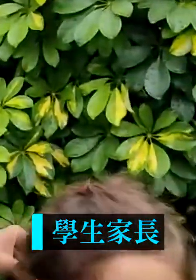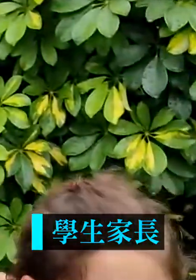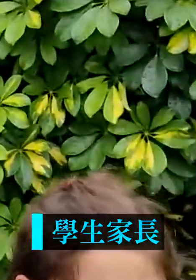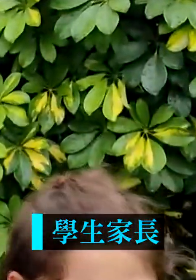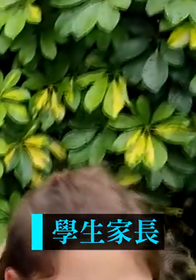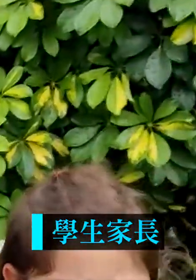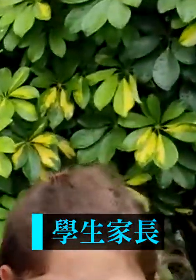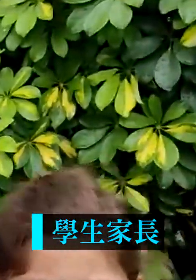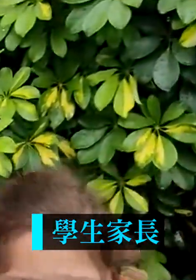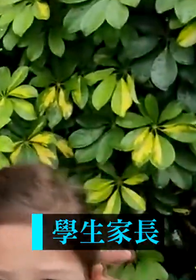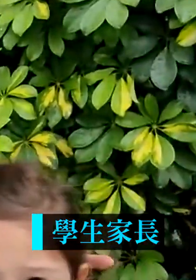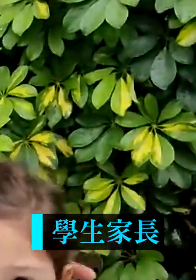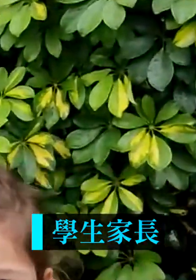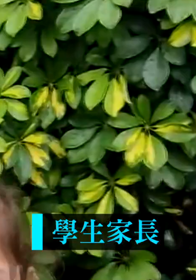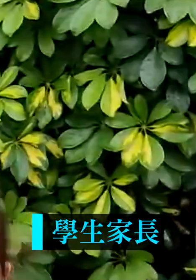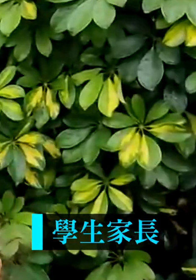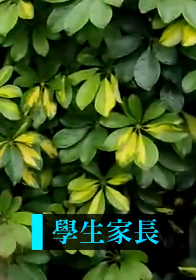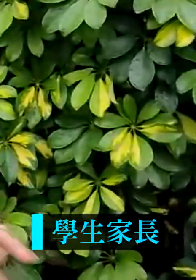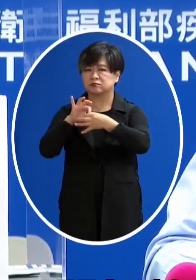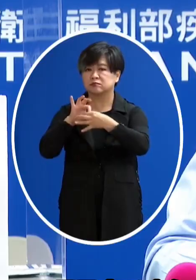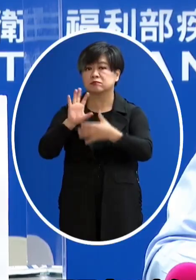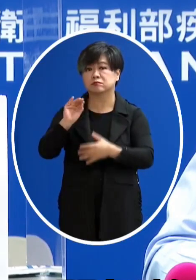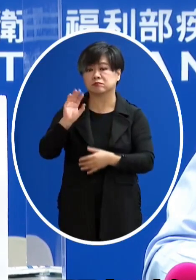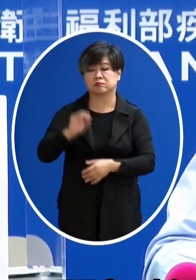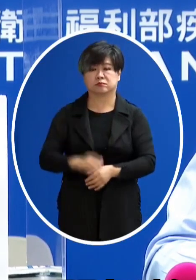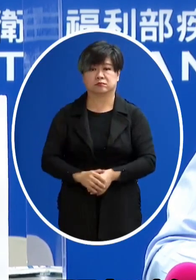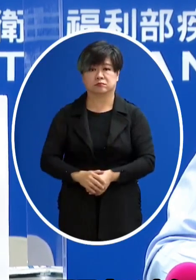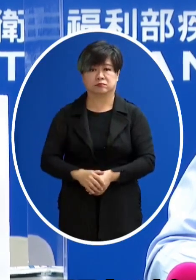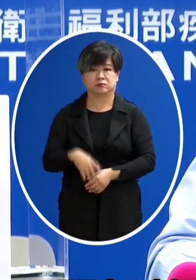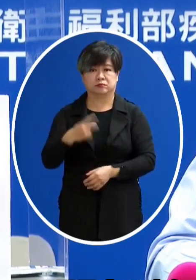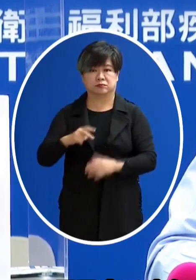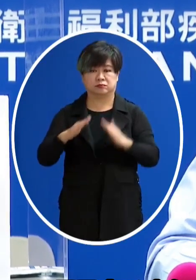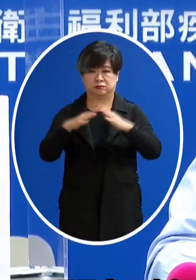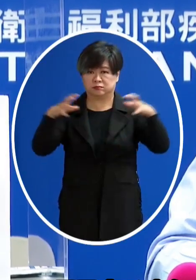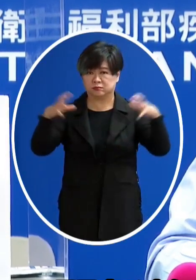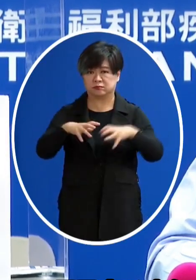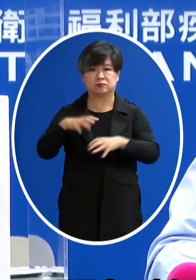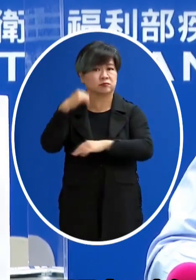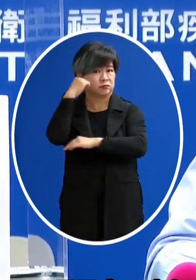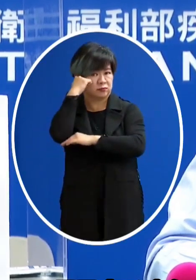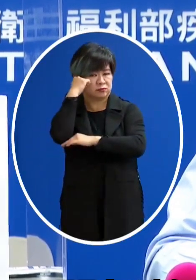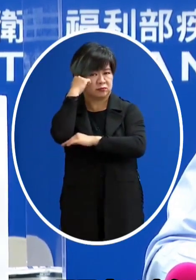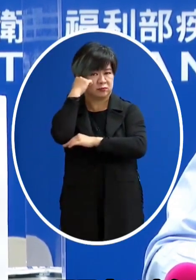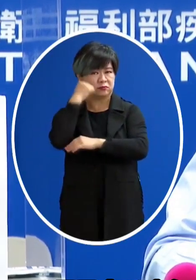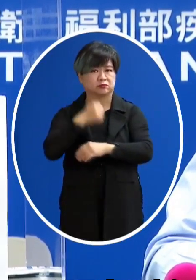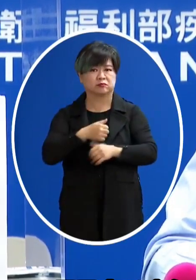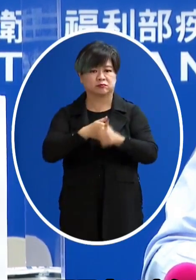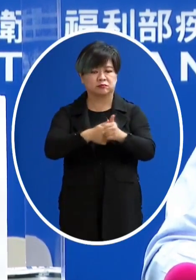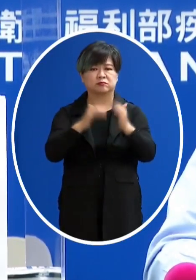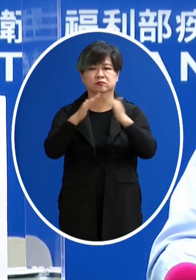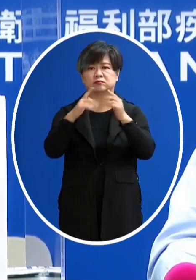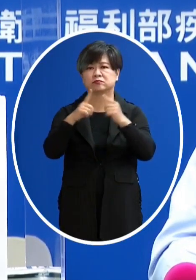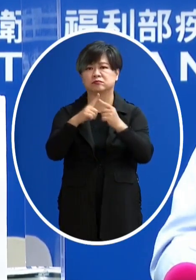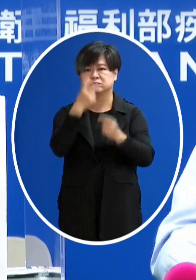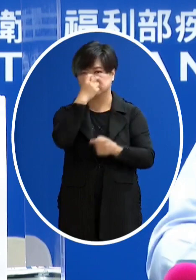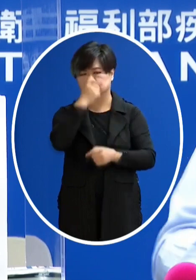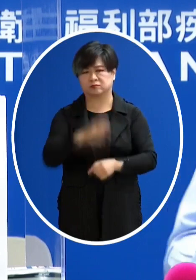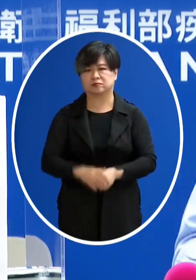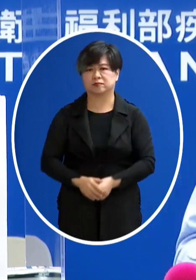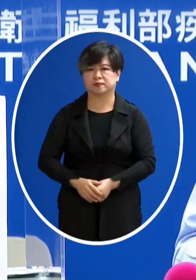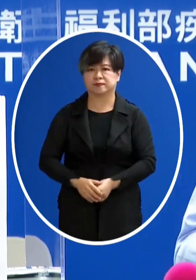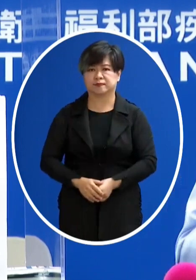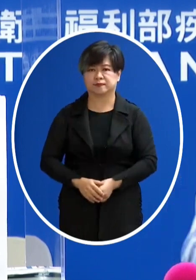还 好，啊，会不会担心疫情啊？上课会不会担心？ 对他同住的家人，展开采检，那采检